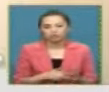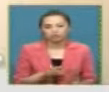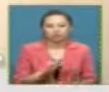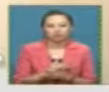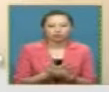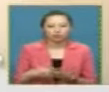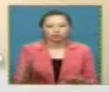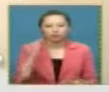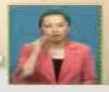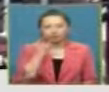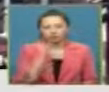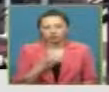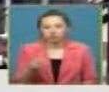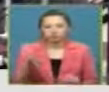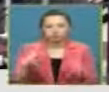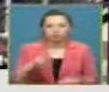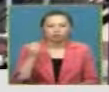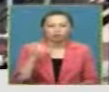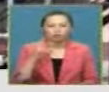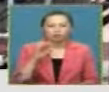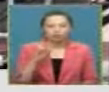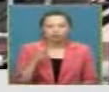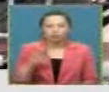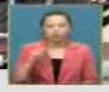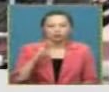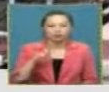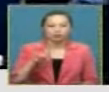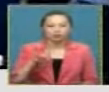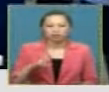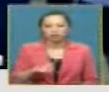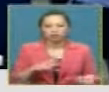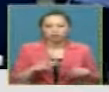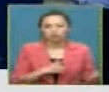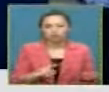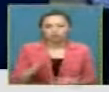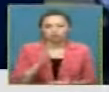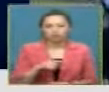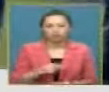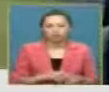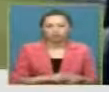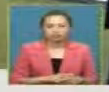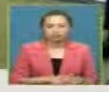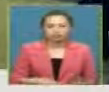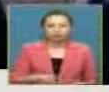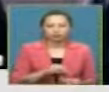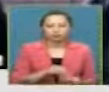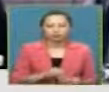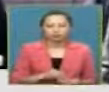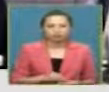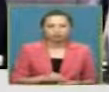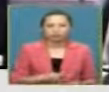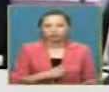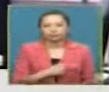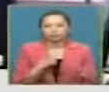қазір Павлодардың Ертісінен бөлік Байқоңыр, Мақтарал командалары қоса жаттығады. Алайда мұнда жанкүйерлердің белсенділігі төмендеу. Арнайы